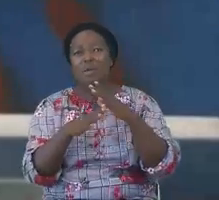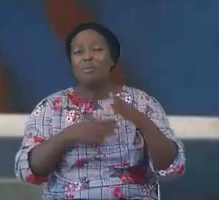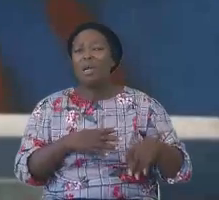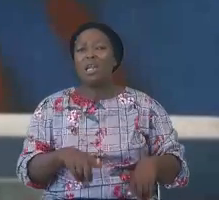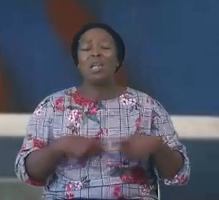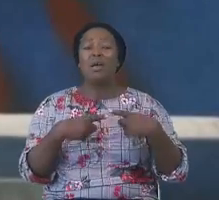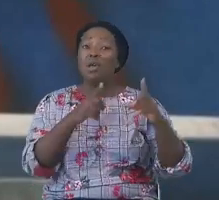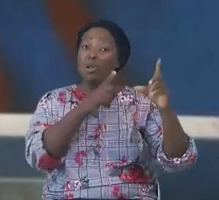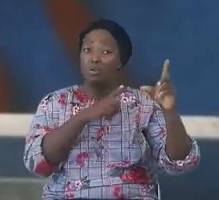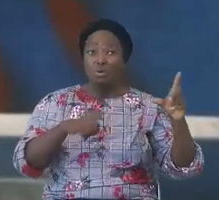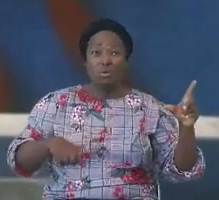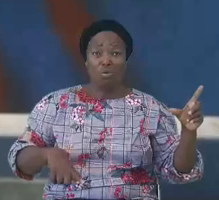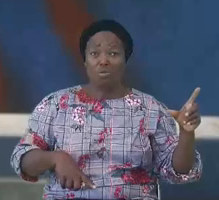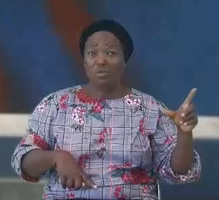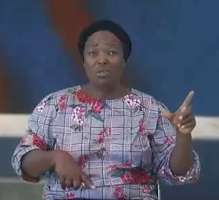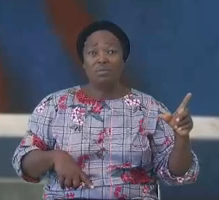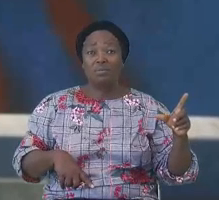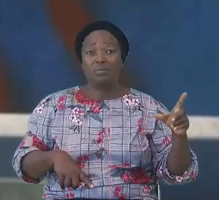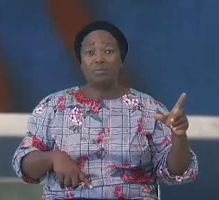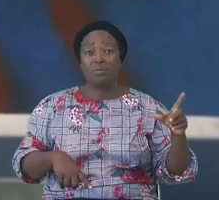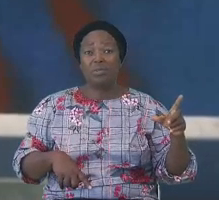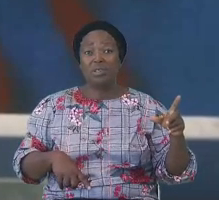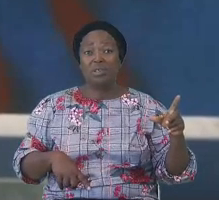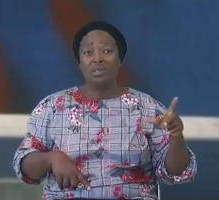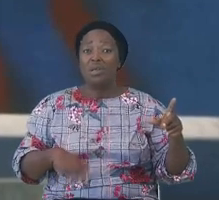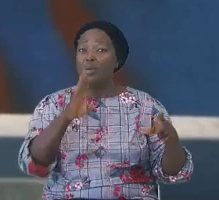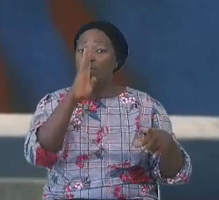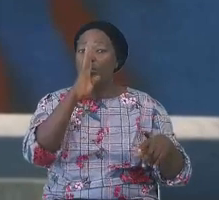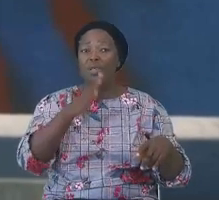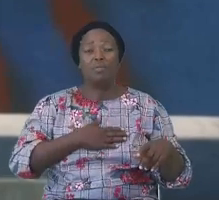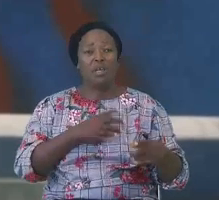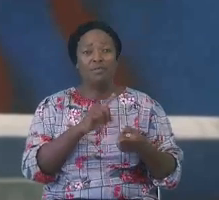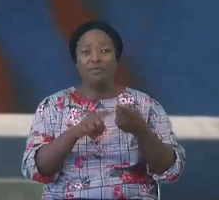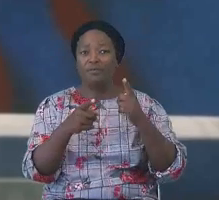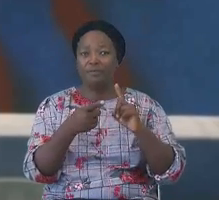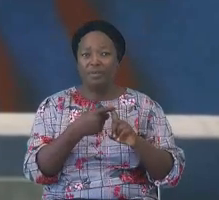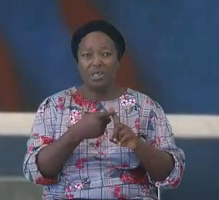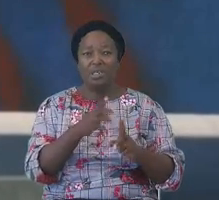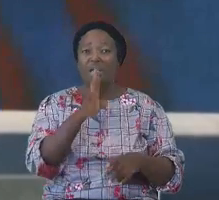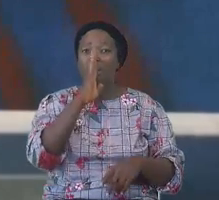cause de cette tristesse. La perte dans ma vie, Seigneur,